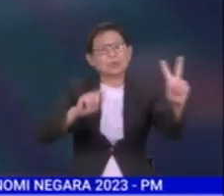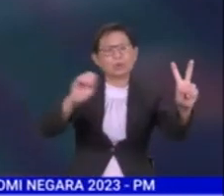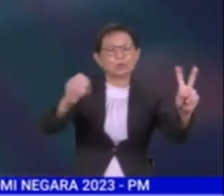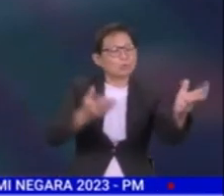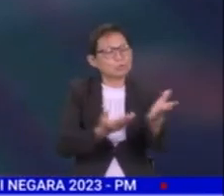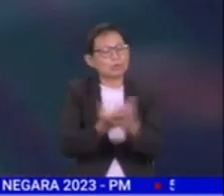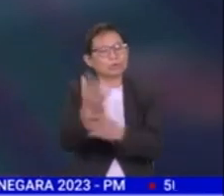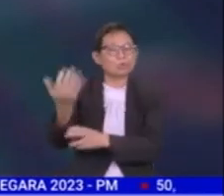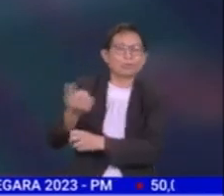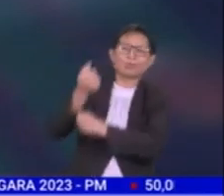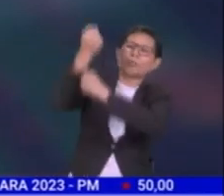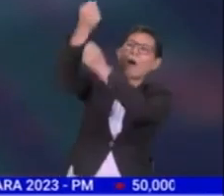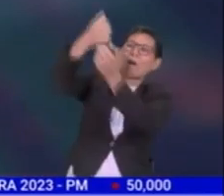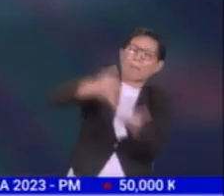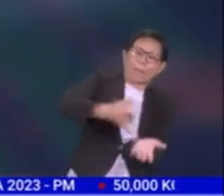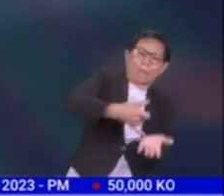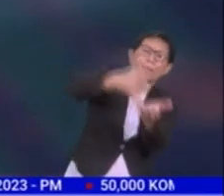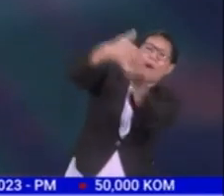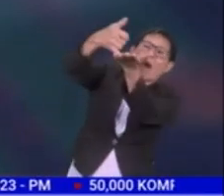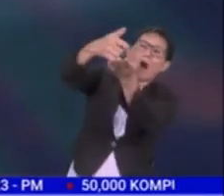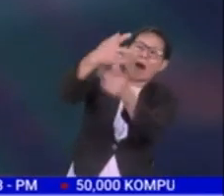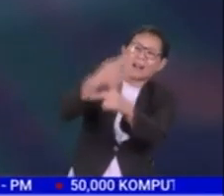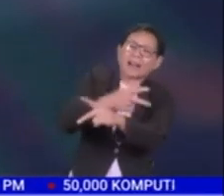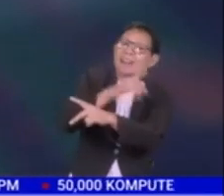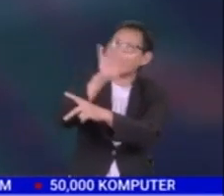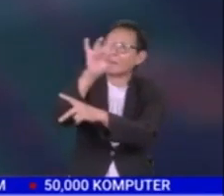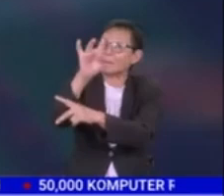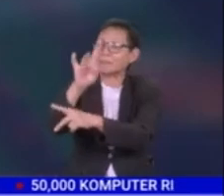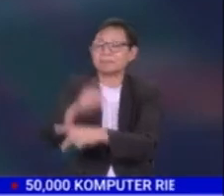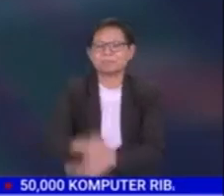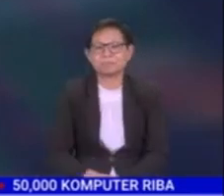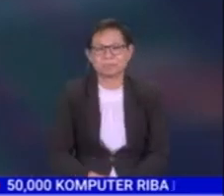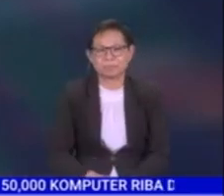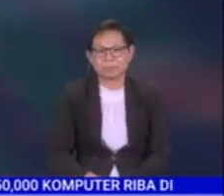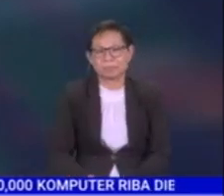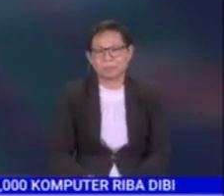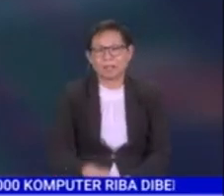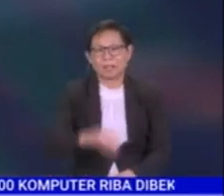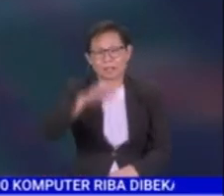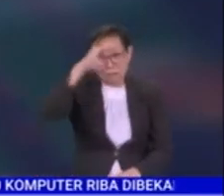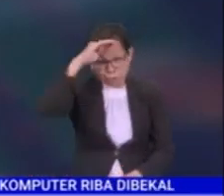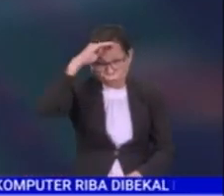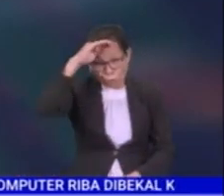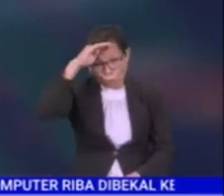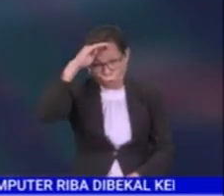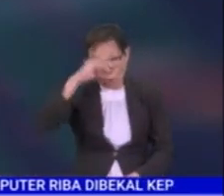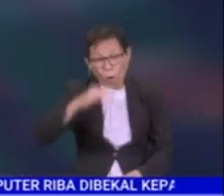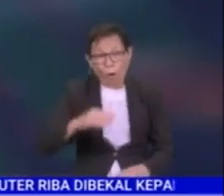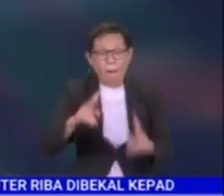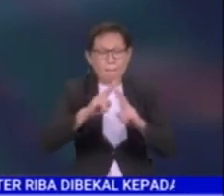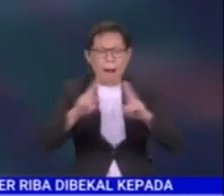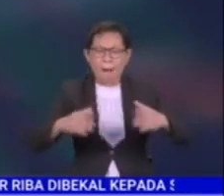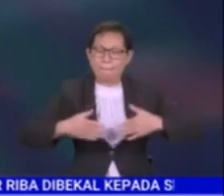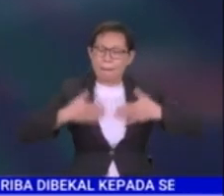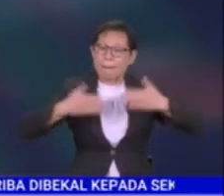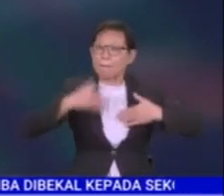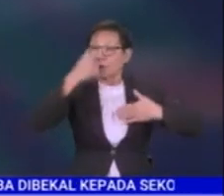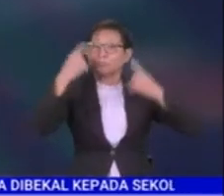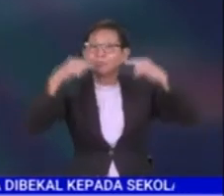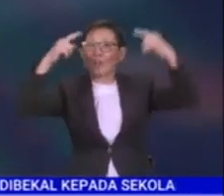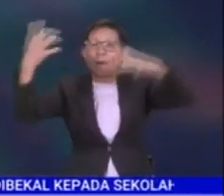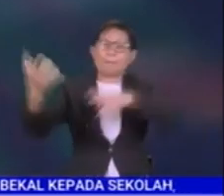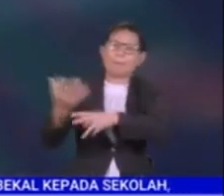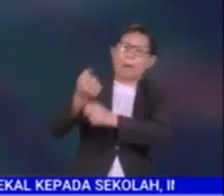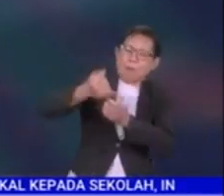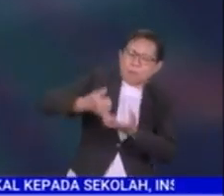sekaligus menjulang Piala Sultan Haji Ahmad Shah buat kali ke-8. Ketua Jawatan JDT Estaban Salari antara yang paling gembira kerana berjaya